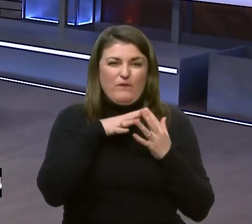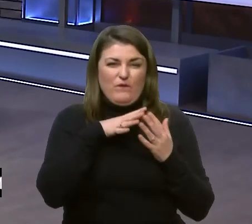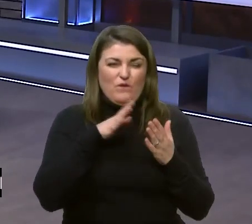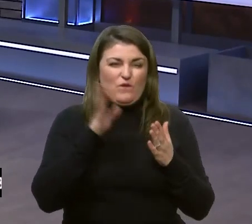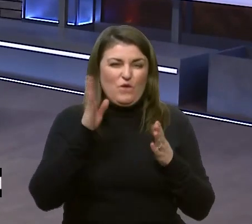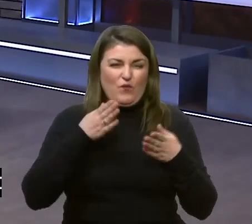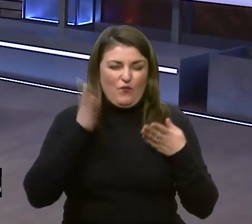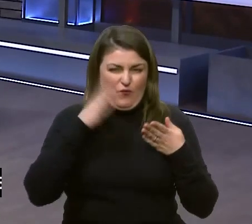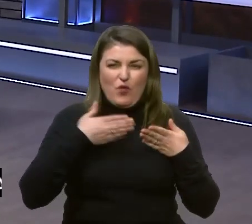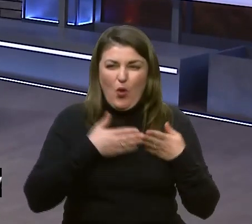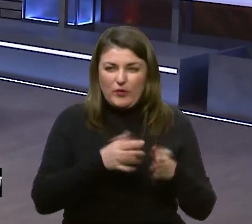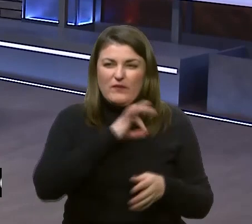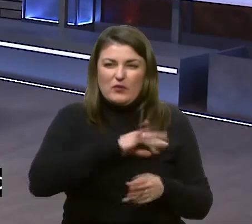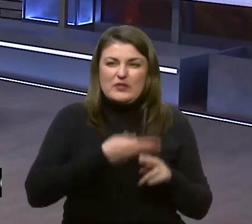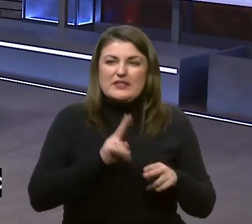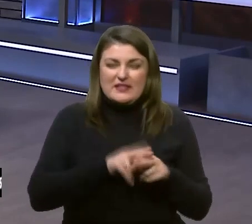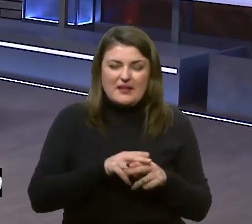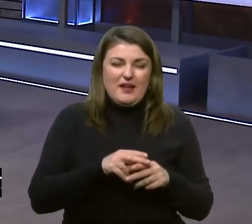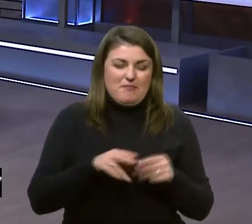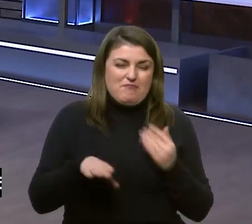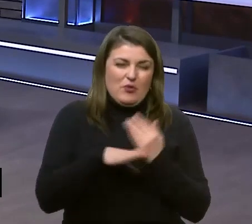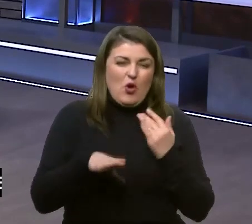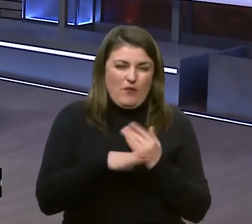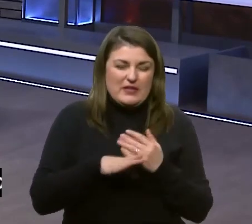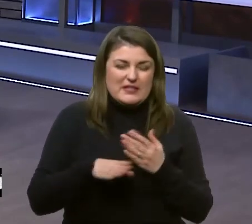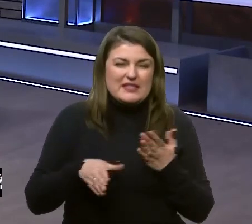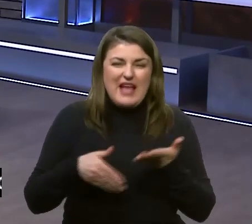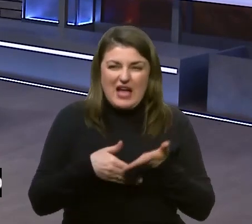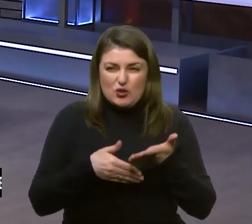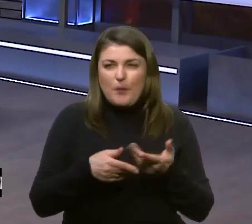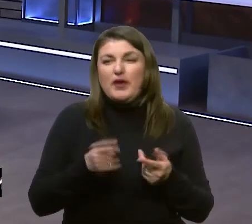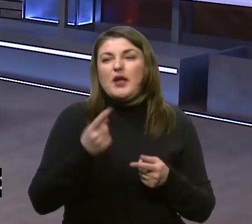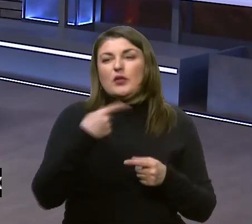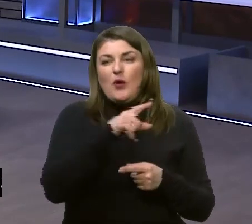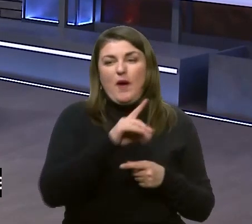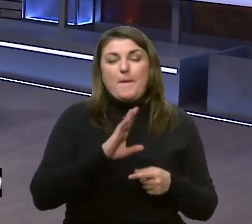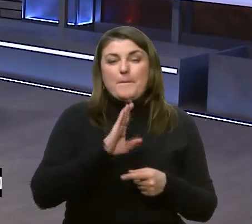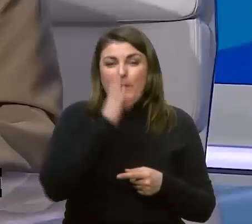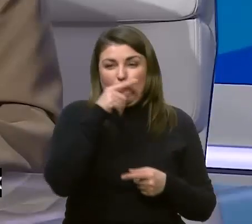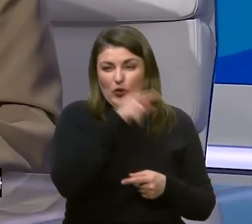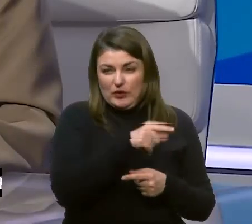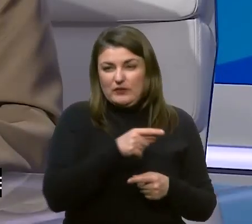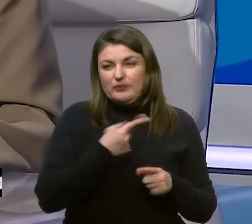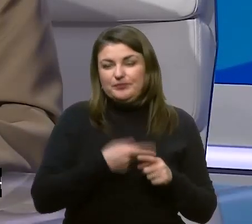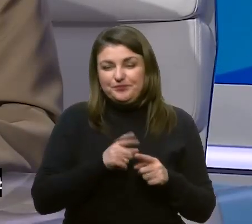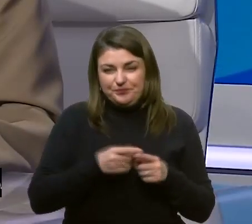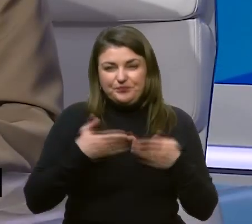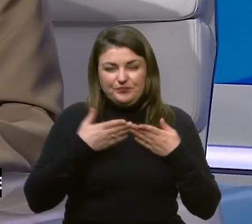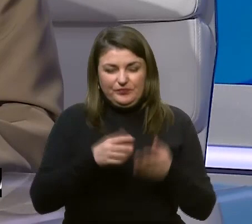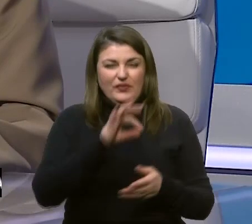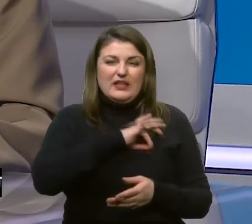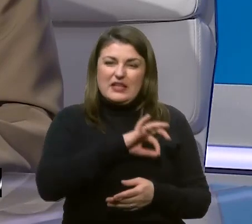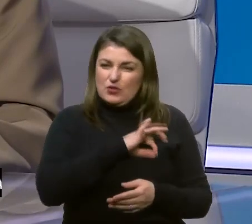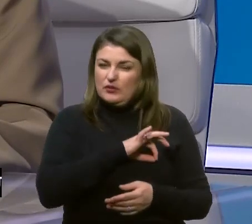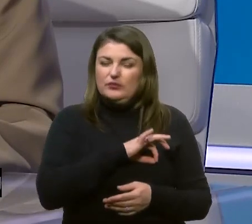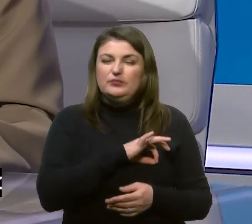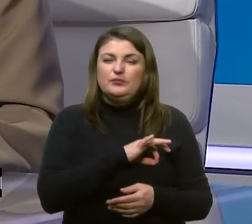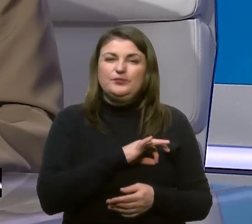флоту, використовуючи оці дієві засоби, то противнику ці катери